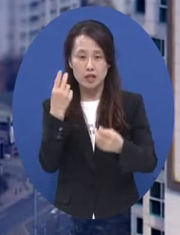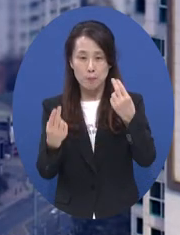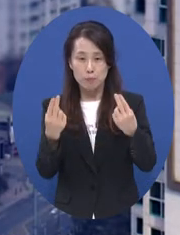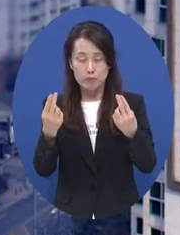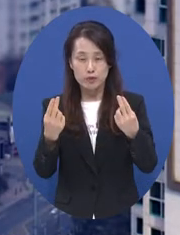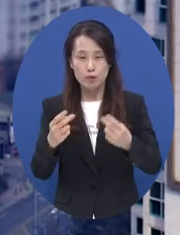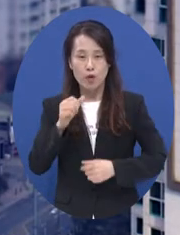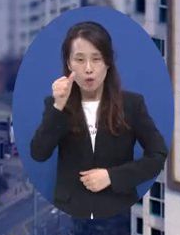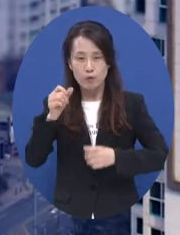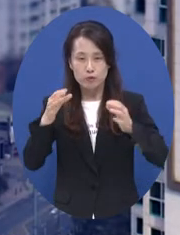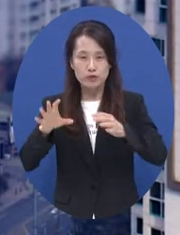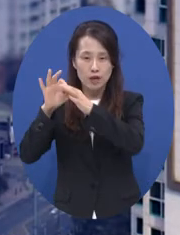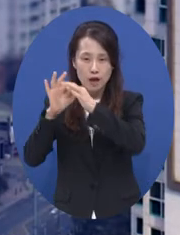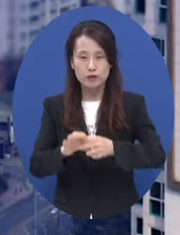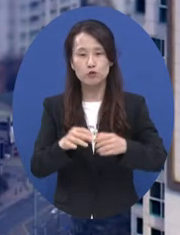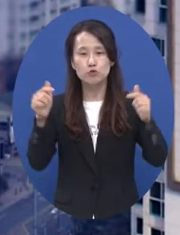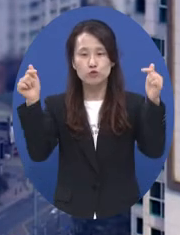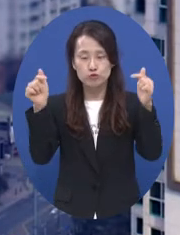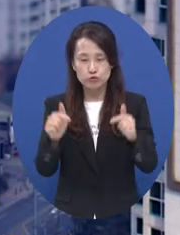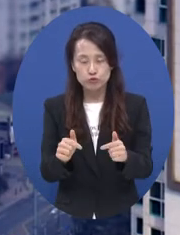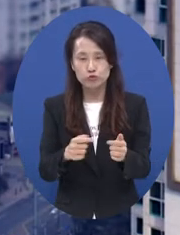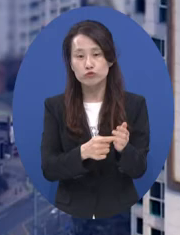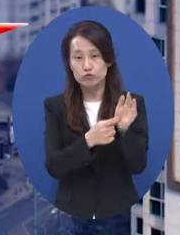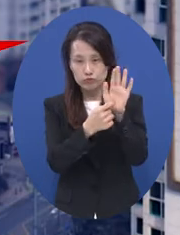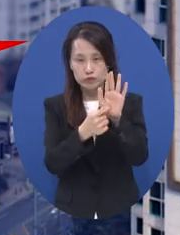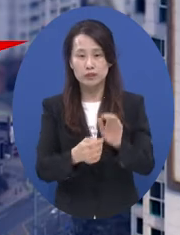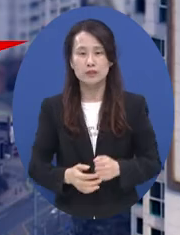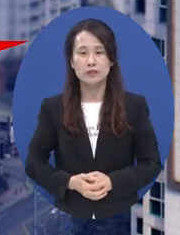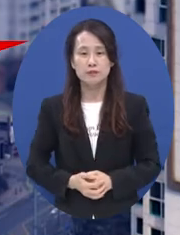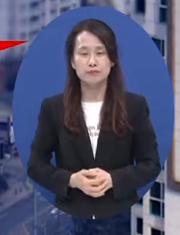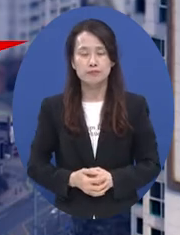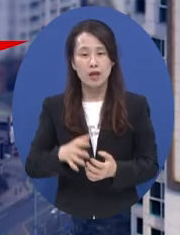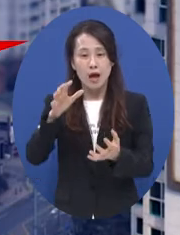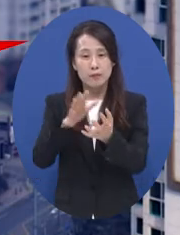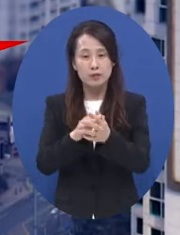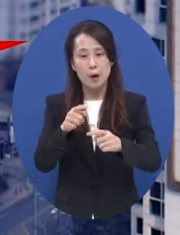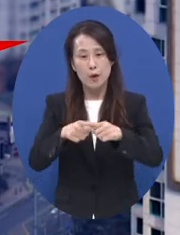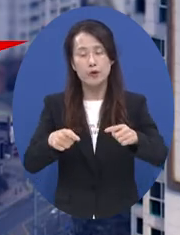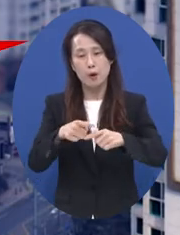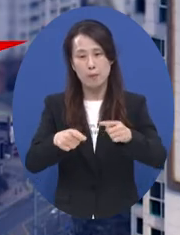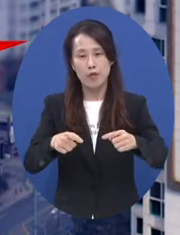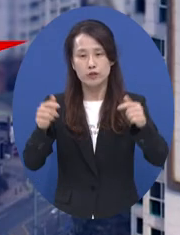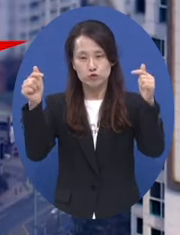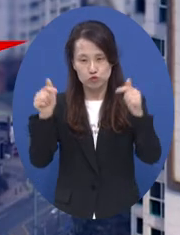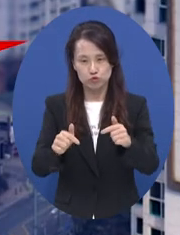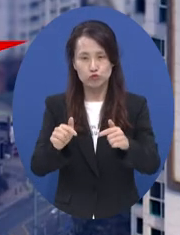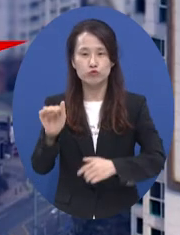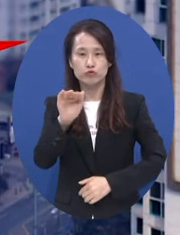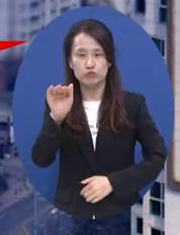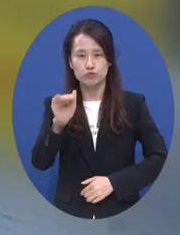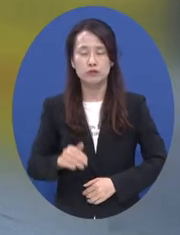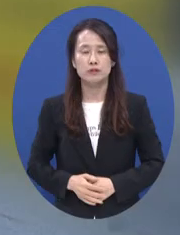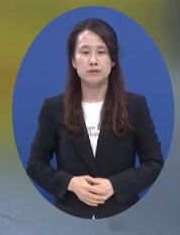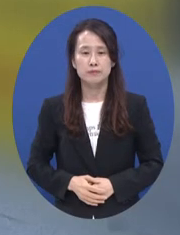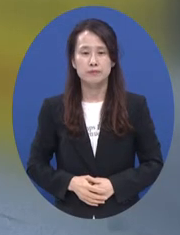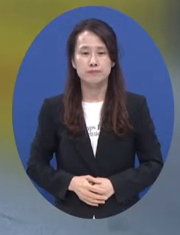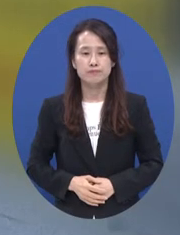기간 대비 5개월 연속 하락한 것으로 나타났습니다 합기 로 따지면 절반 가까이 감소한 순입니다